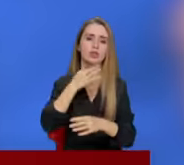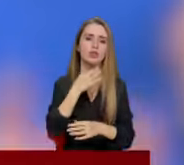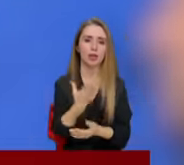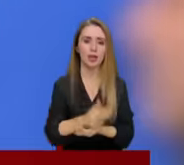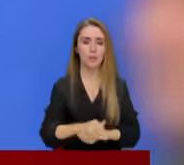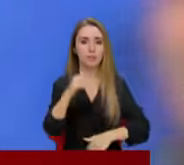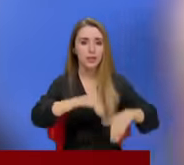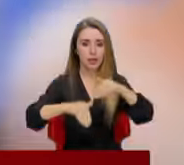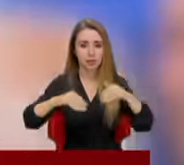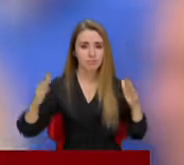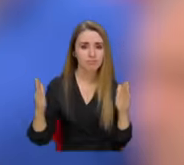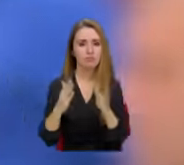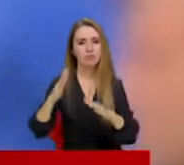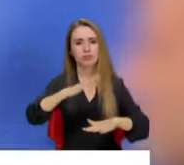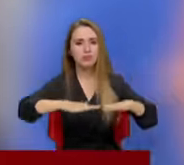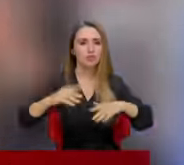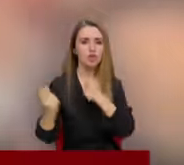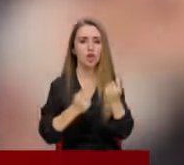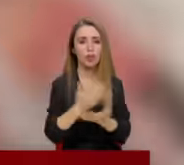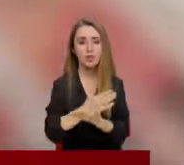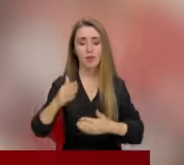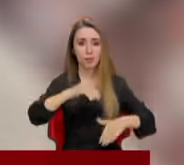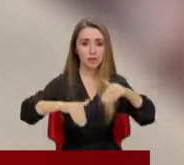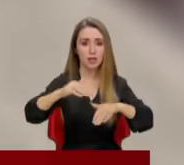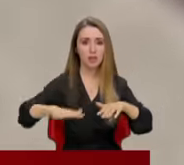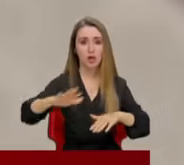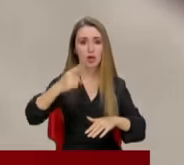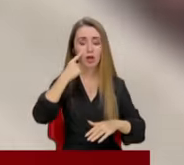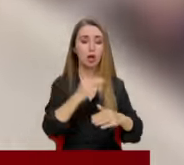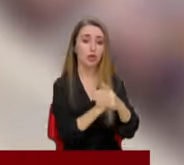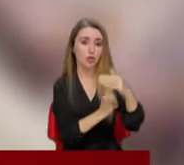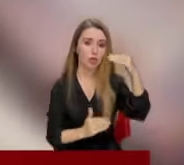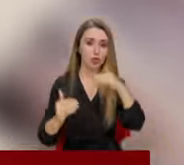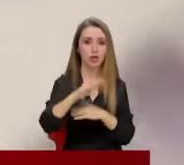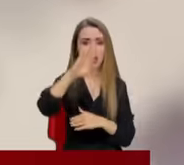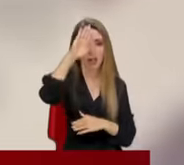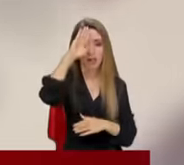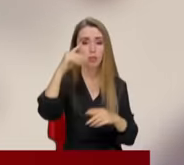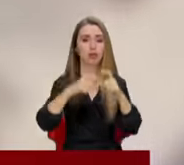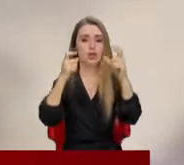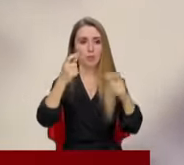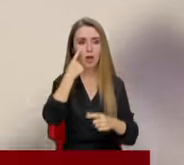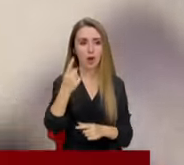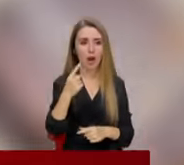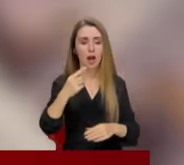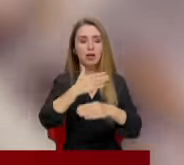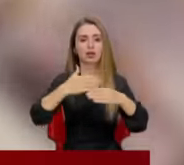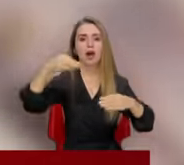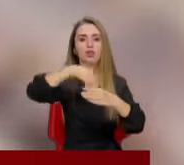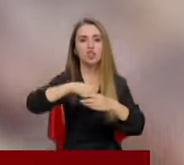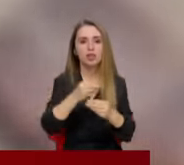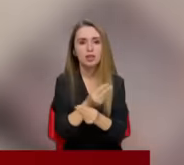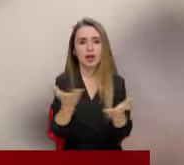ediyorum. Seçim yaklaştıkça meydanlar hareketli. Seçim bölgelerinde tansiyon da yüksek. İstanbul Sancaktepe'de zarf içinde